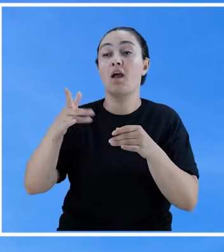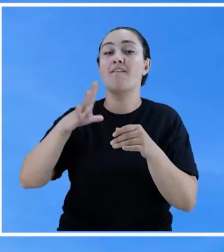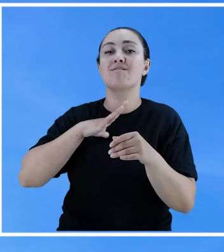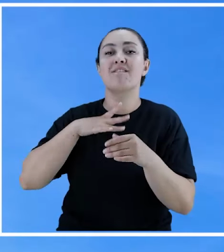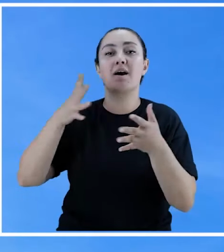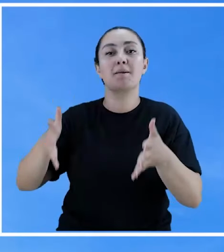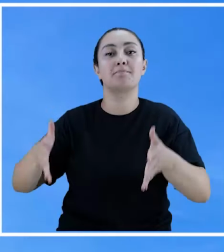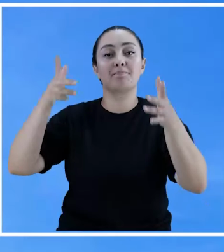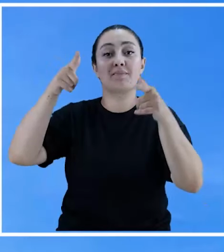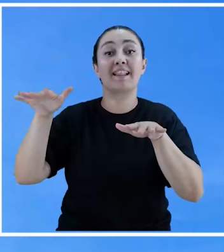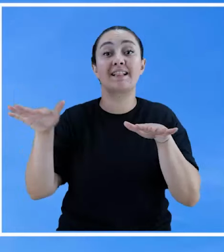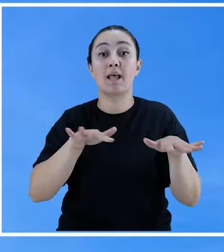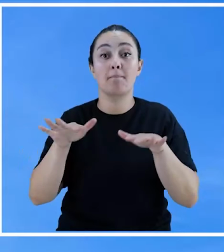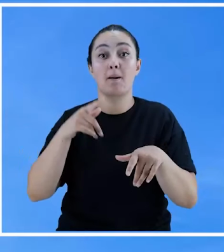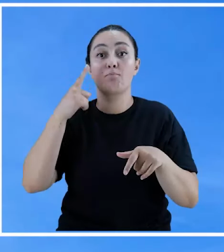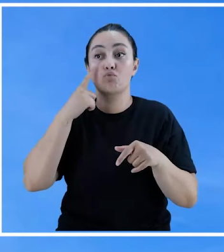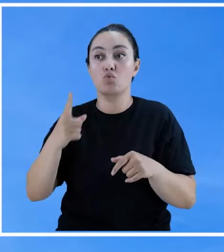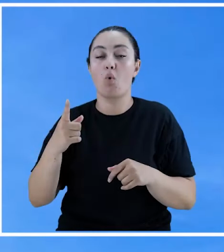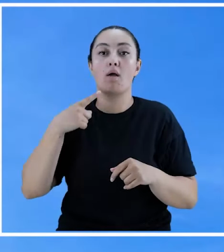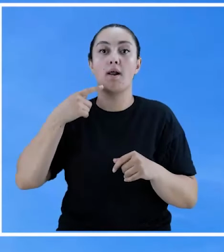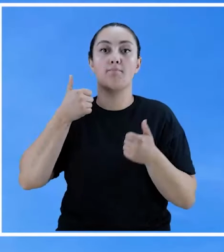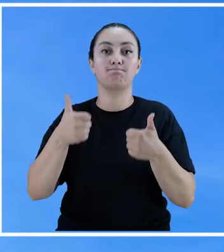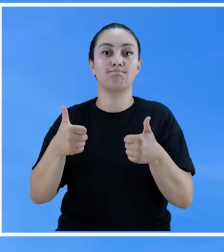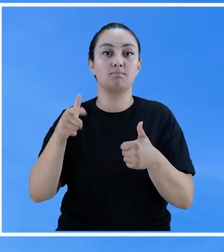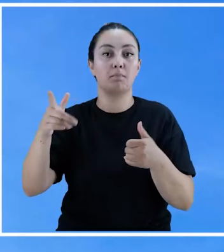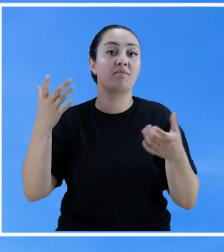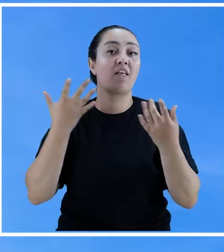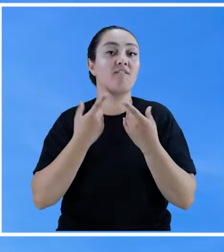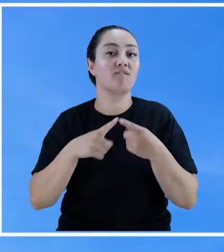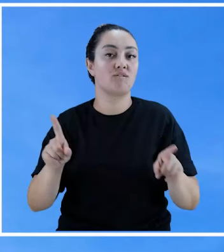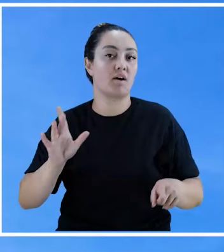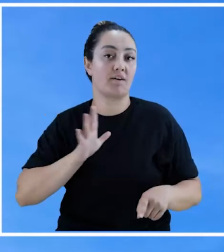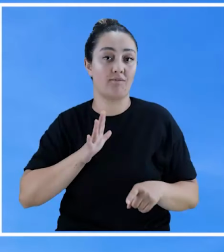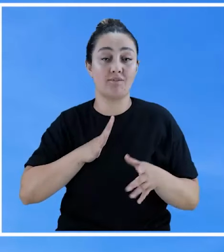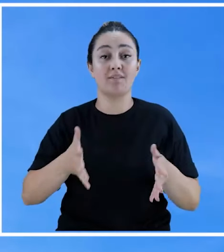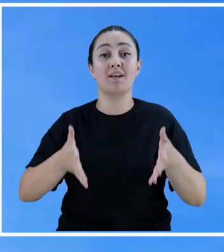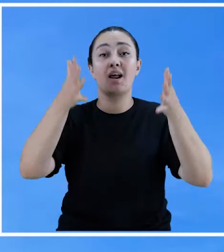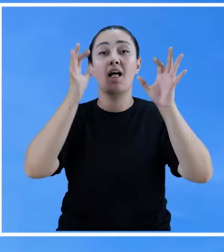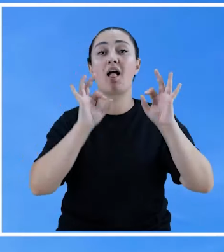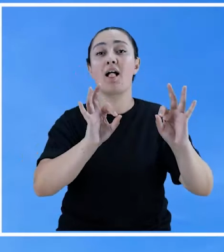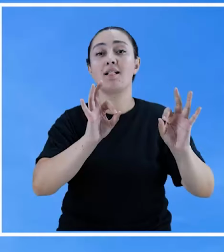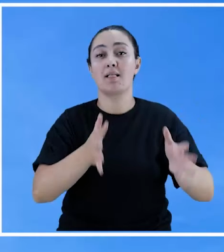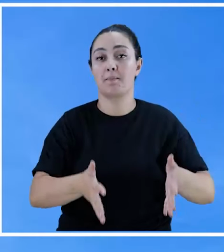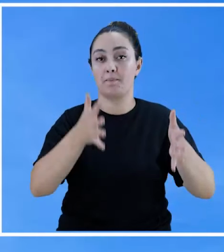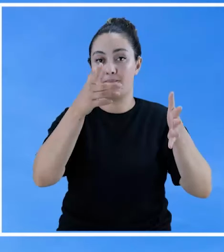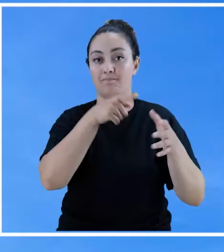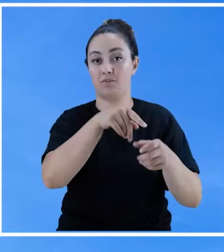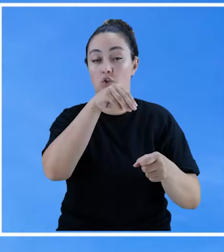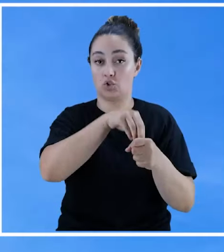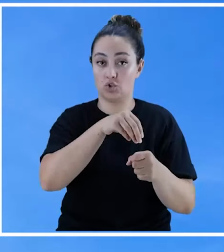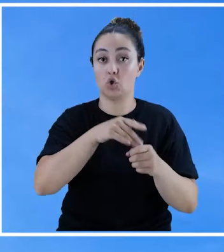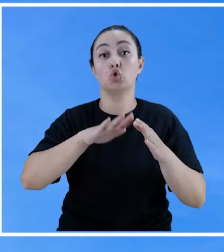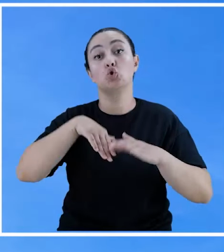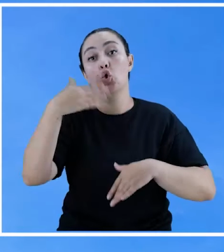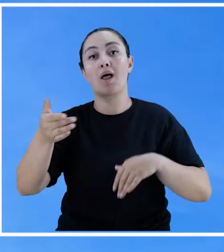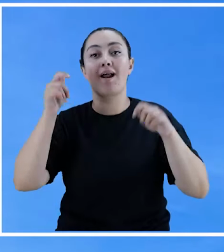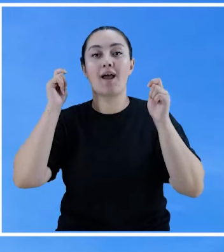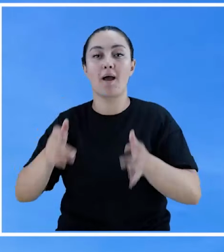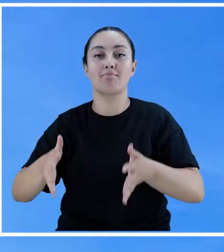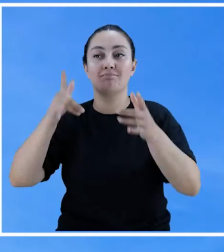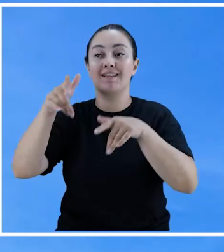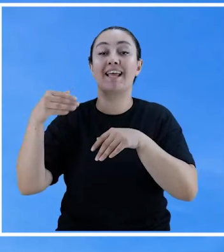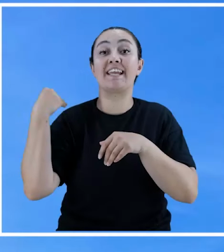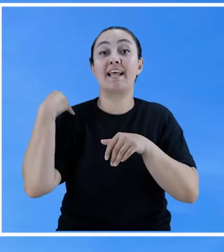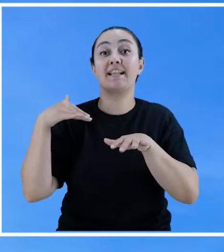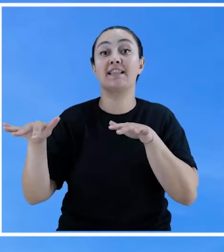mevcut binaların depreme dayanıklılığı arasında ne gibi farklar var? Şimdi mevcut binalara bakıldığı zaman son yapılan